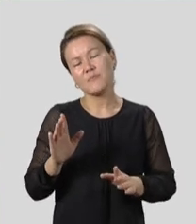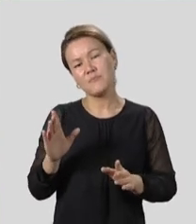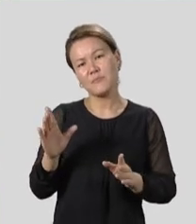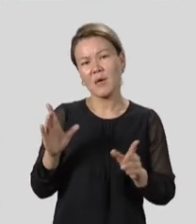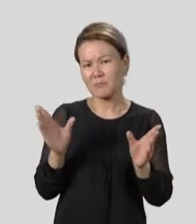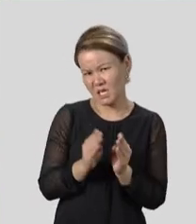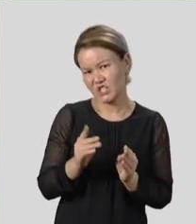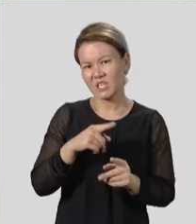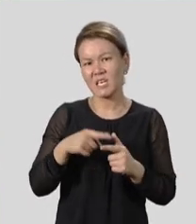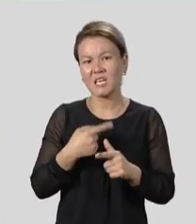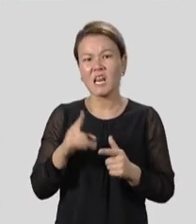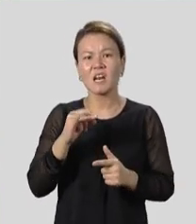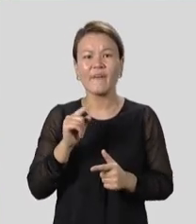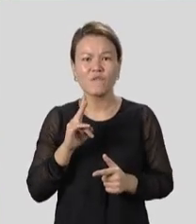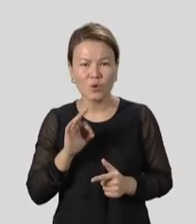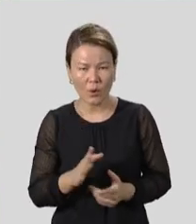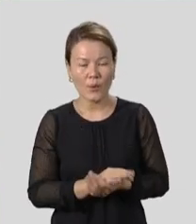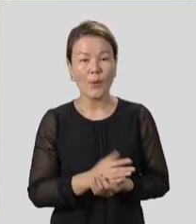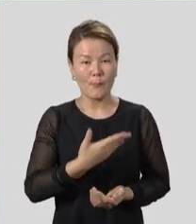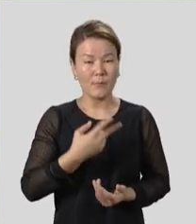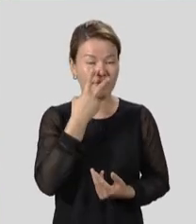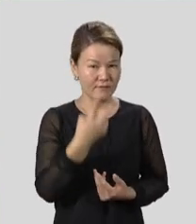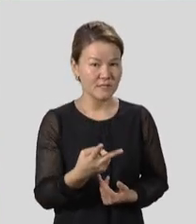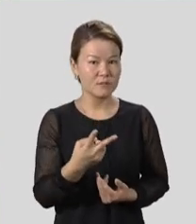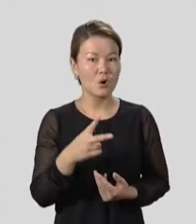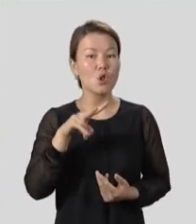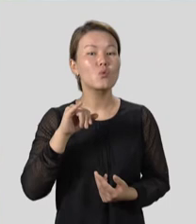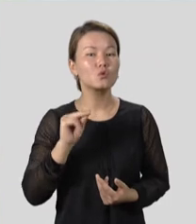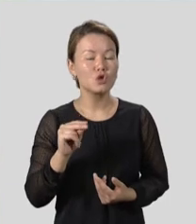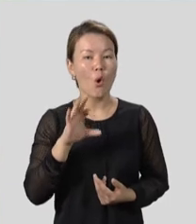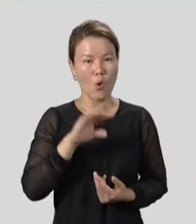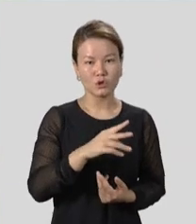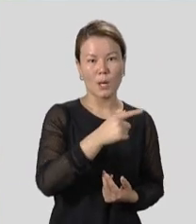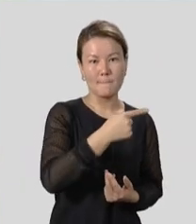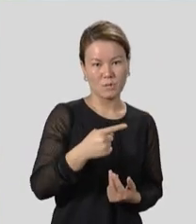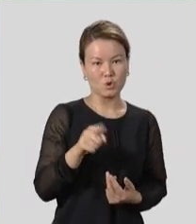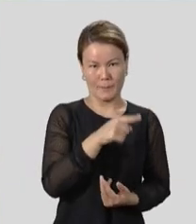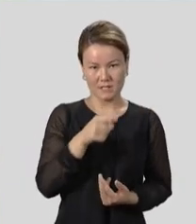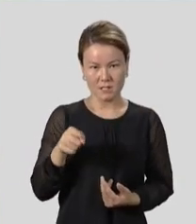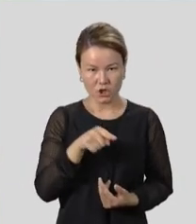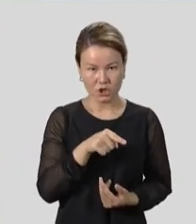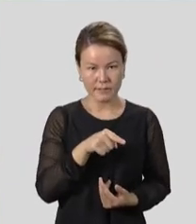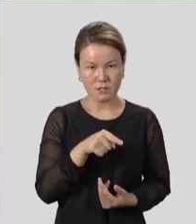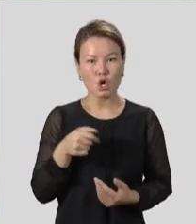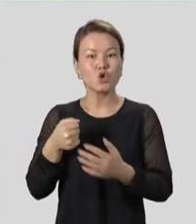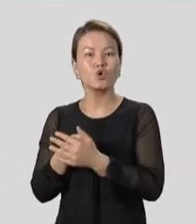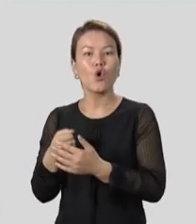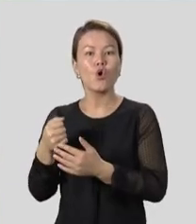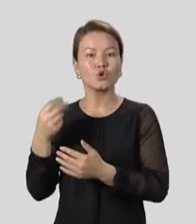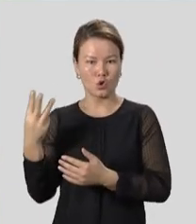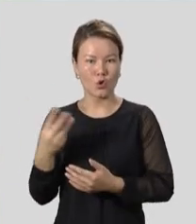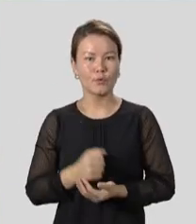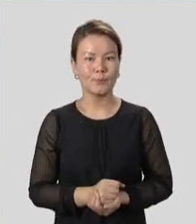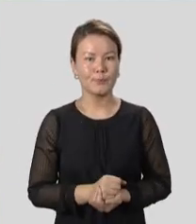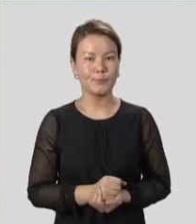3. Мы видим луч от минус бесконечности до 3.